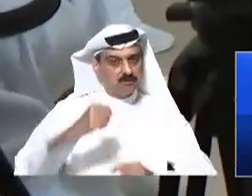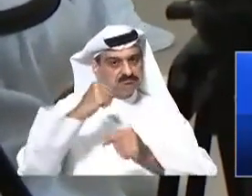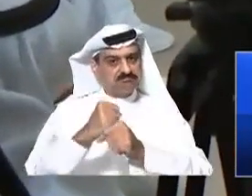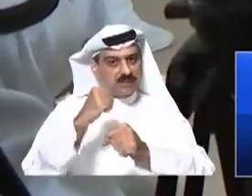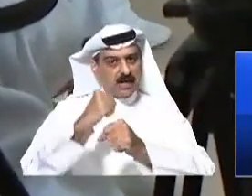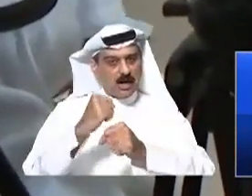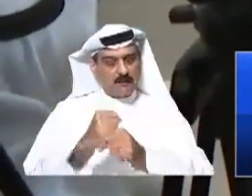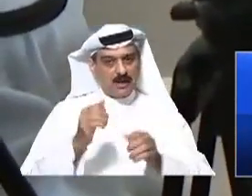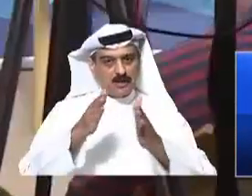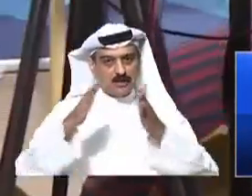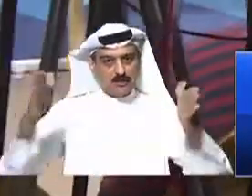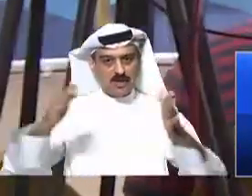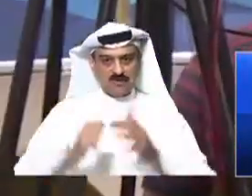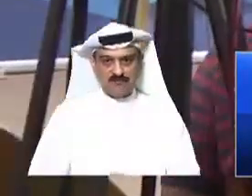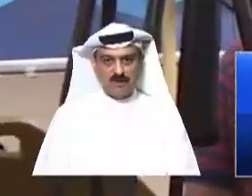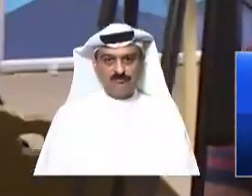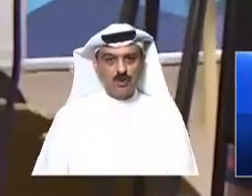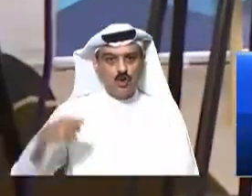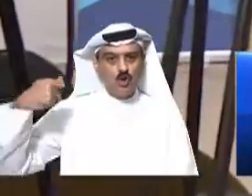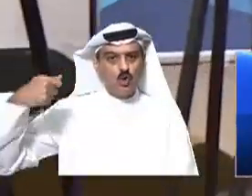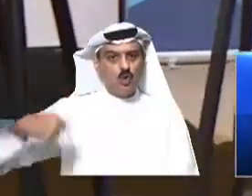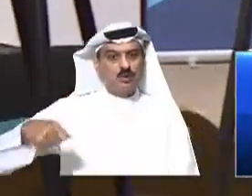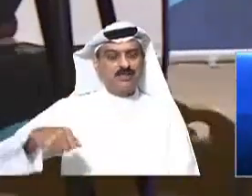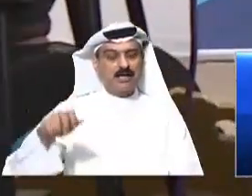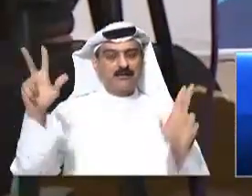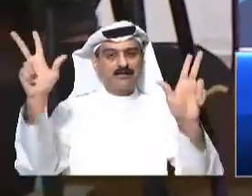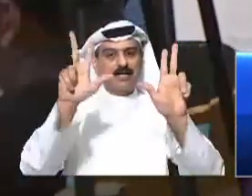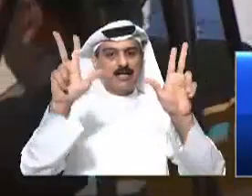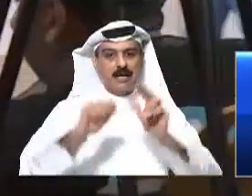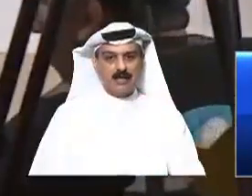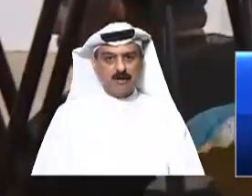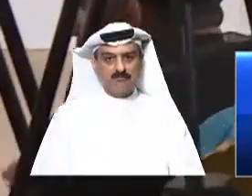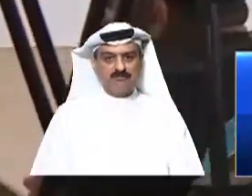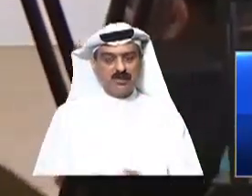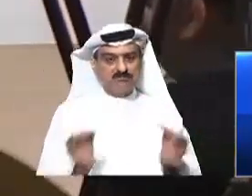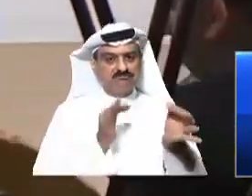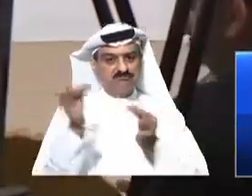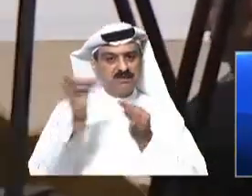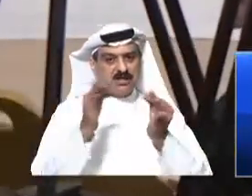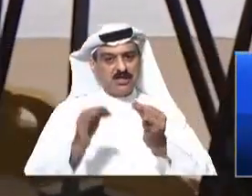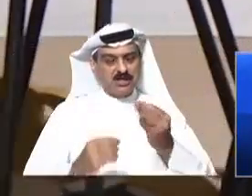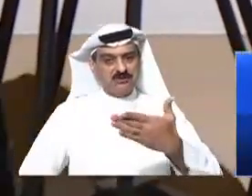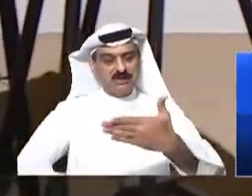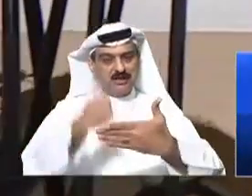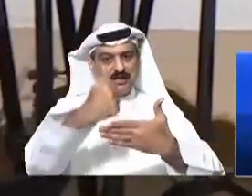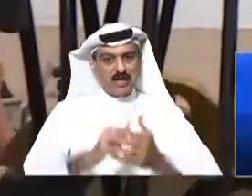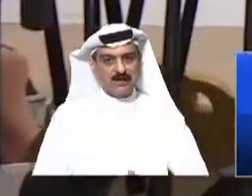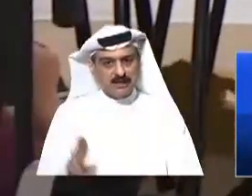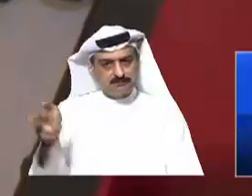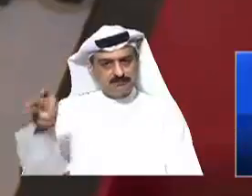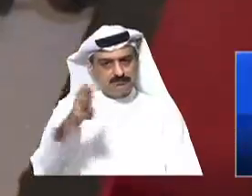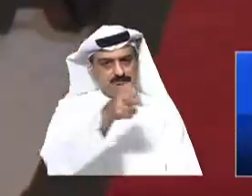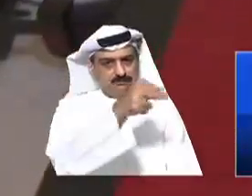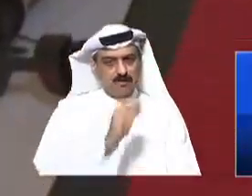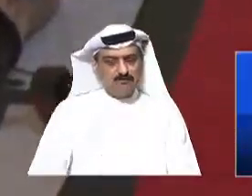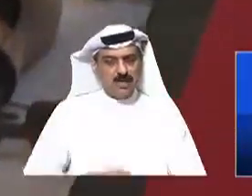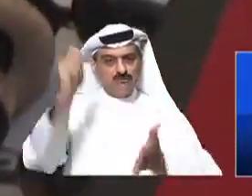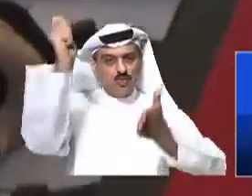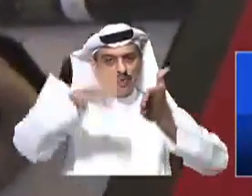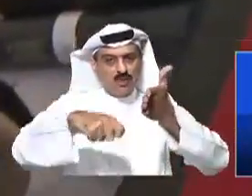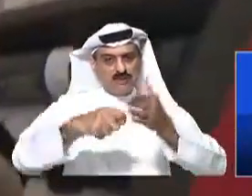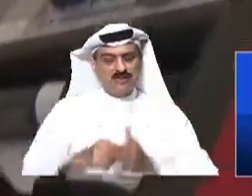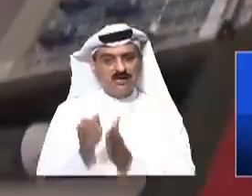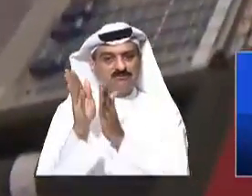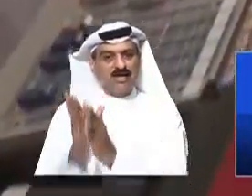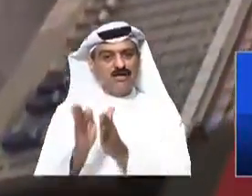الكبير الذي تقوم به وزارة الإعلام في إنجاح تغطية تسجيل المرشحين وإصدار القرارات